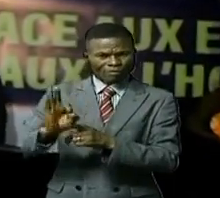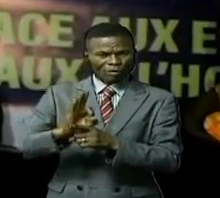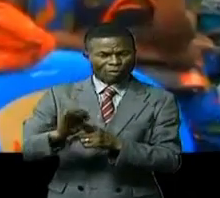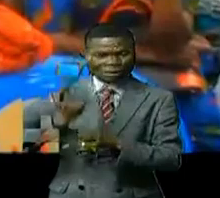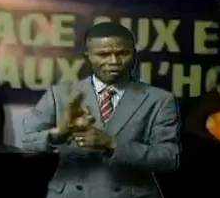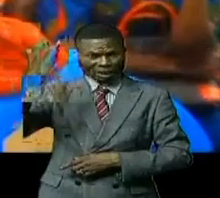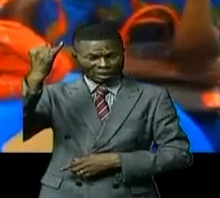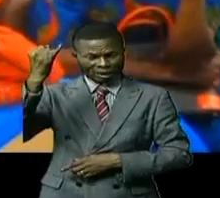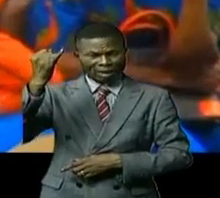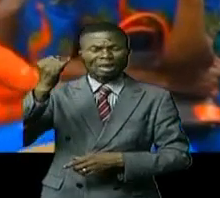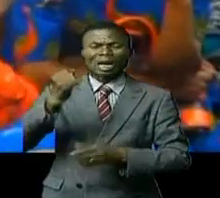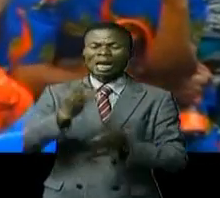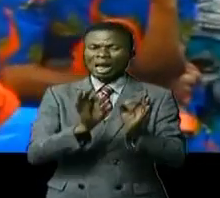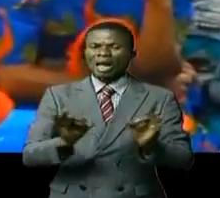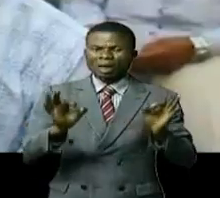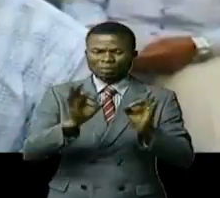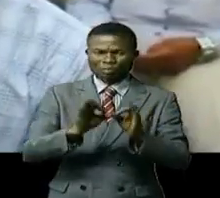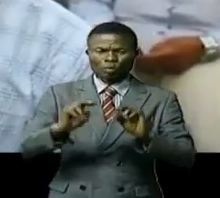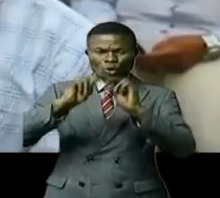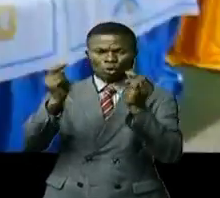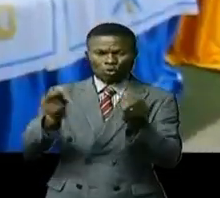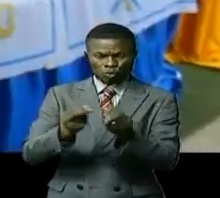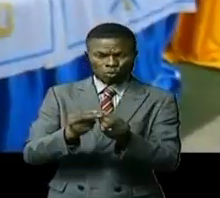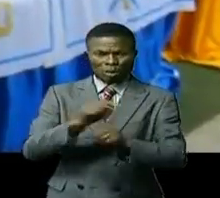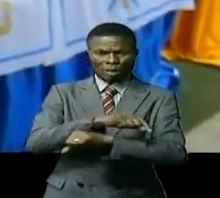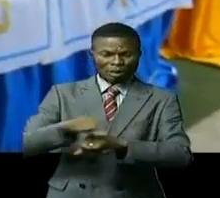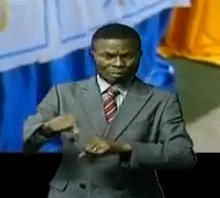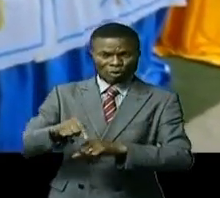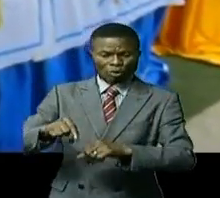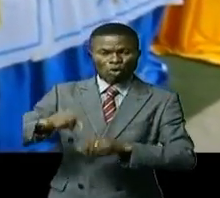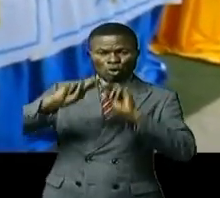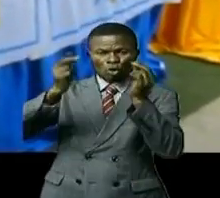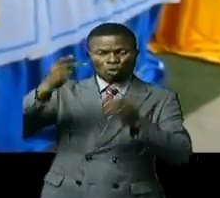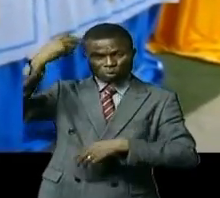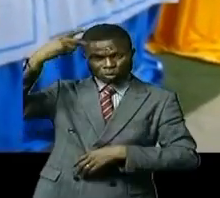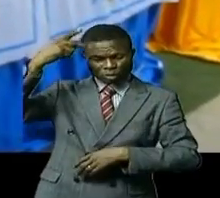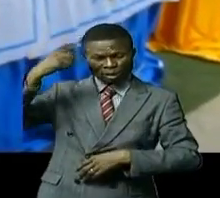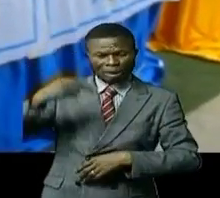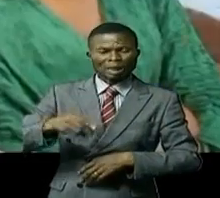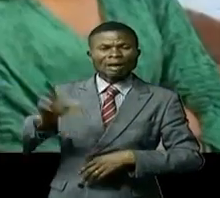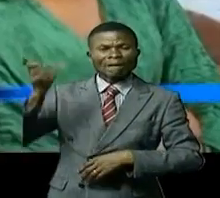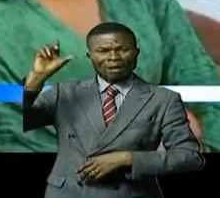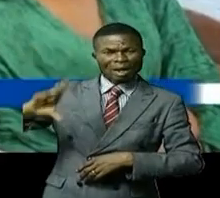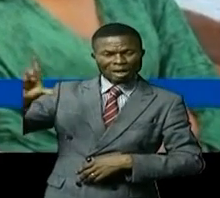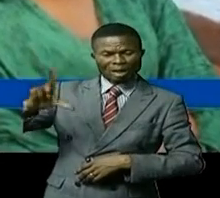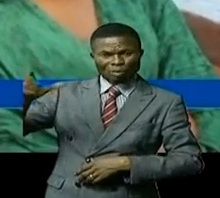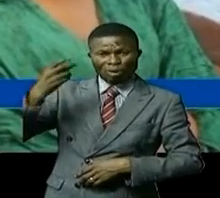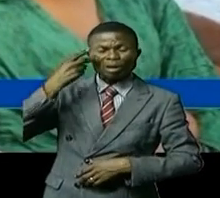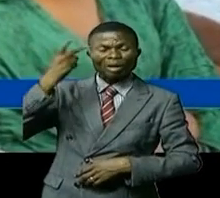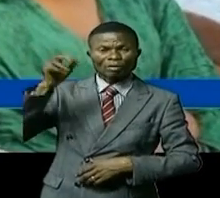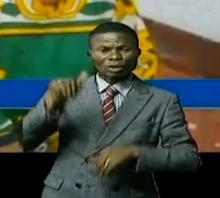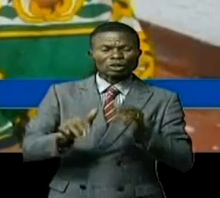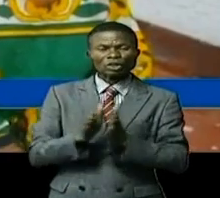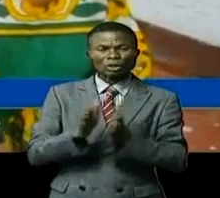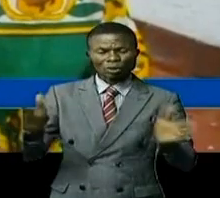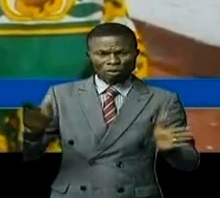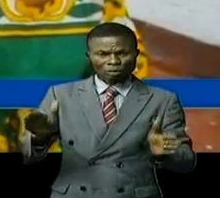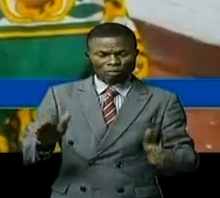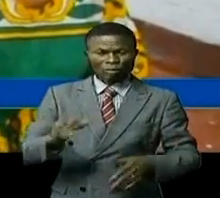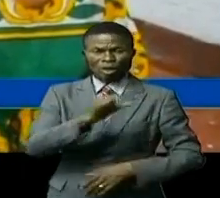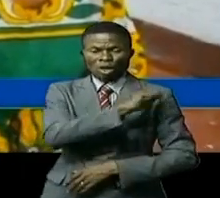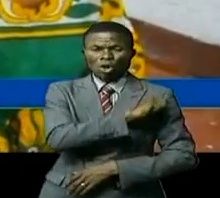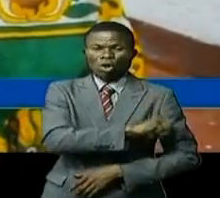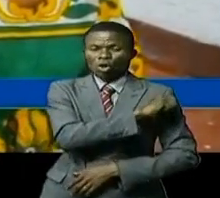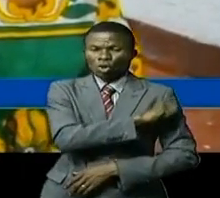idéologique. Cellule limitée résidentielle, il faut le souligner, travaille sur la vision du secrétaire général du parti, Augustin